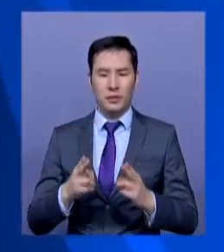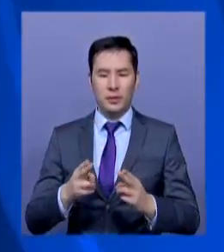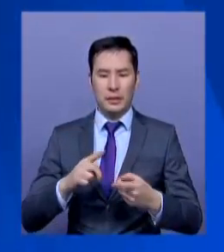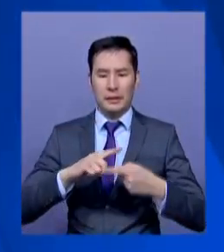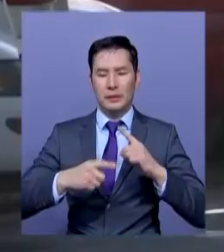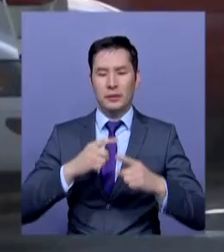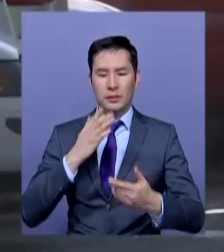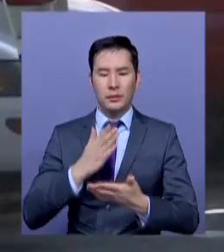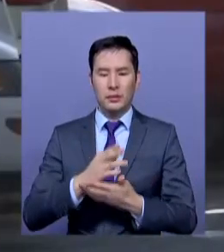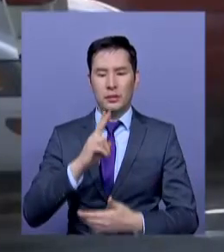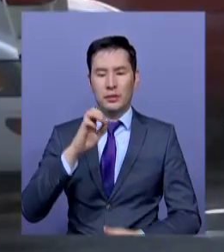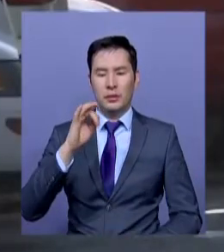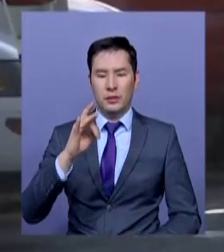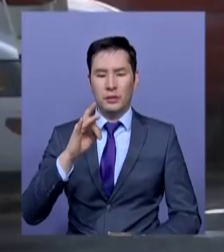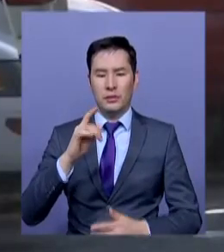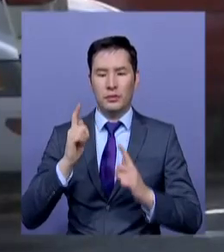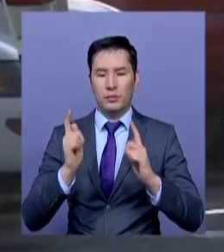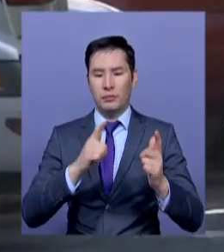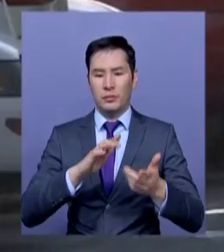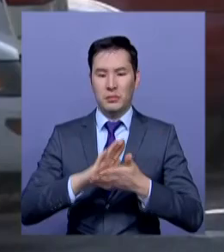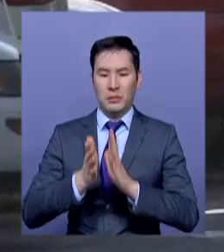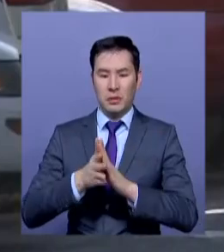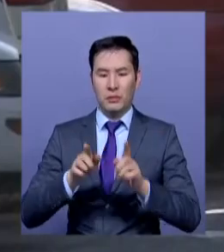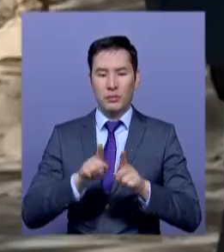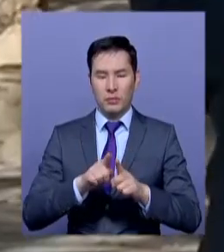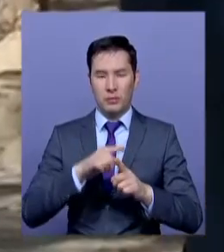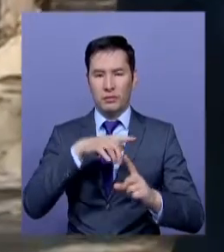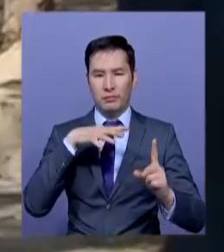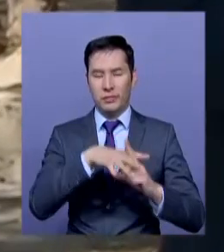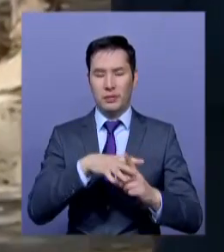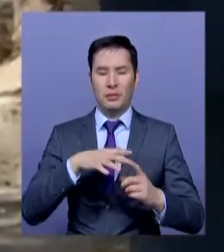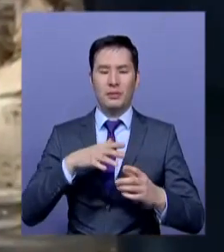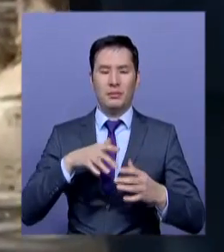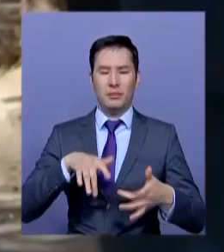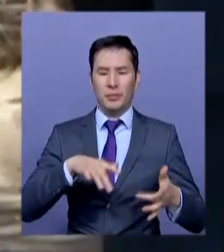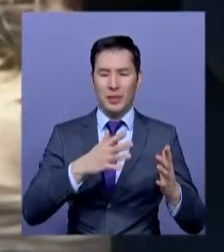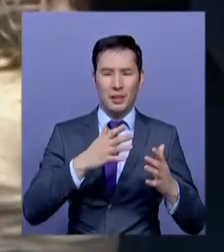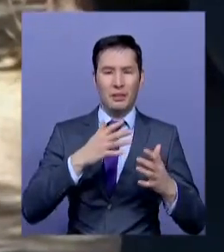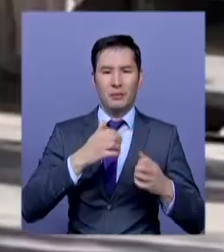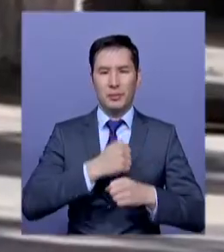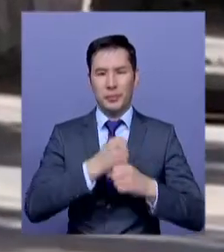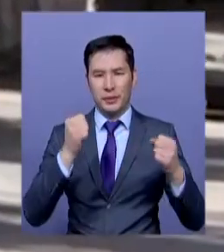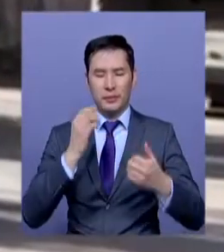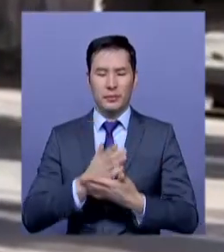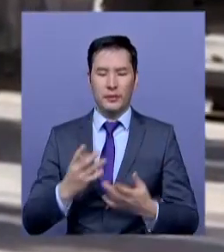аяқтау үшін Катарда келіссөз өткізсе де, елдер шабуылдар бәсеңдемей отыр.